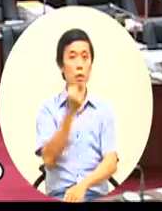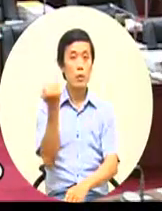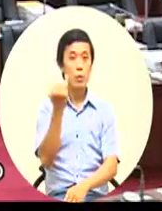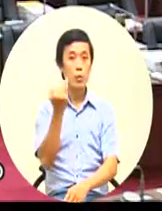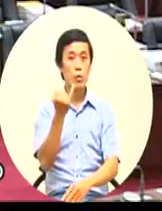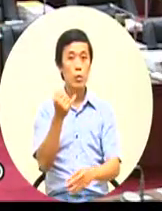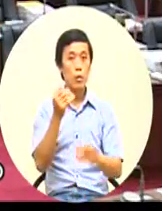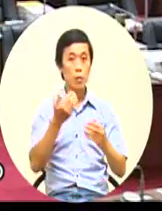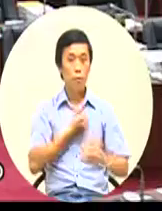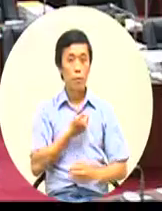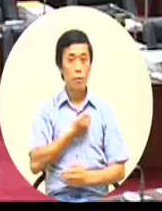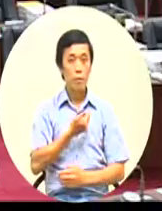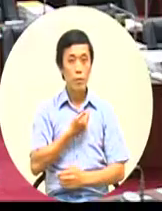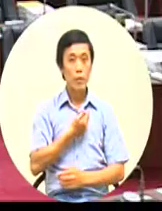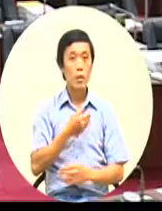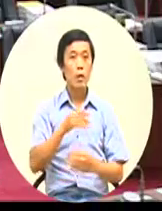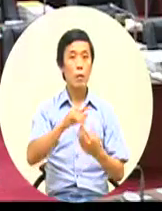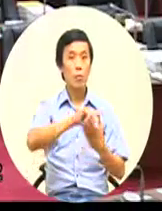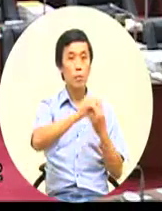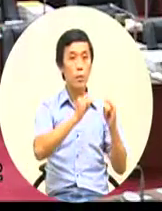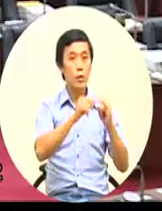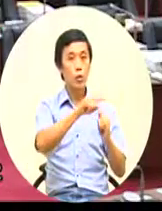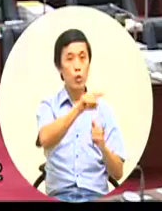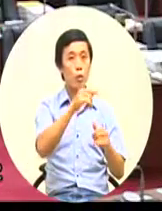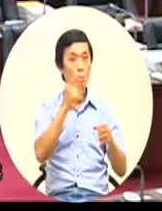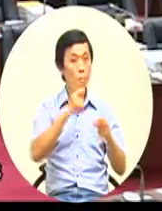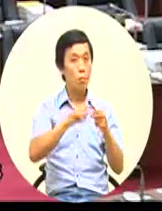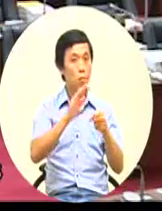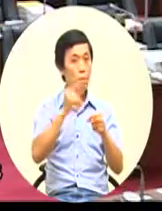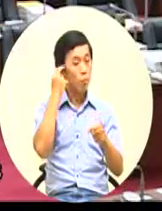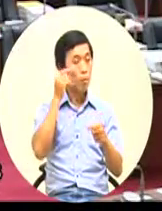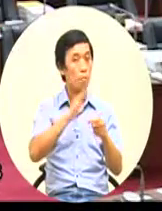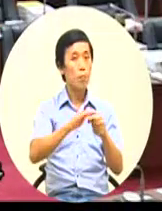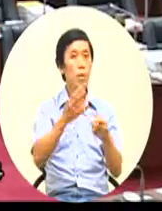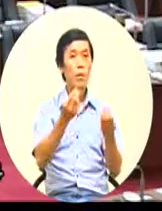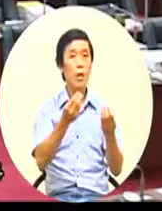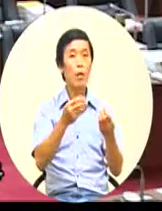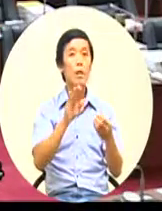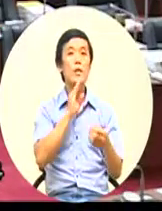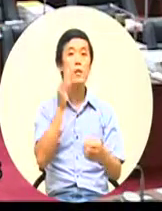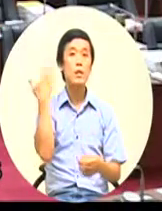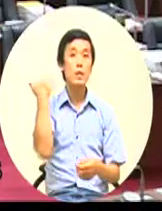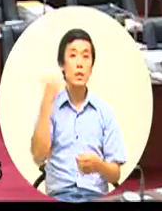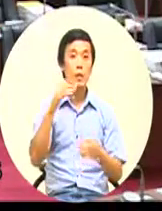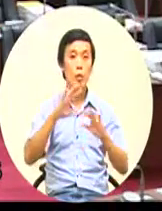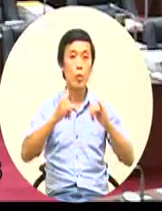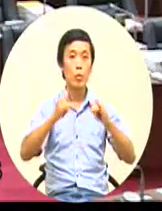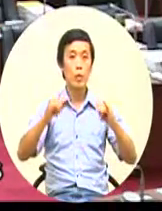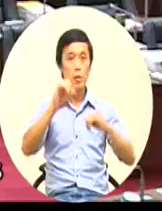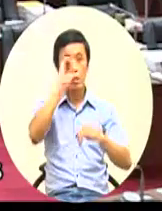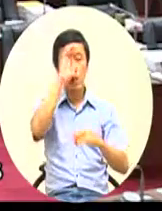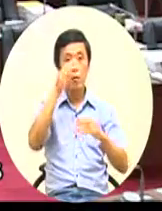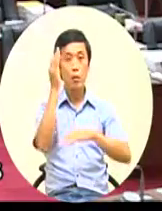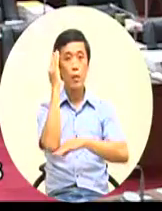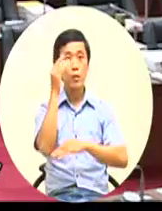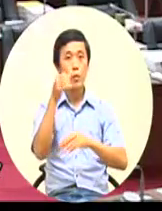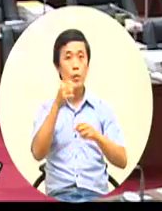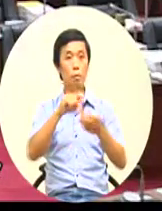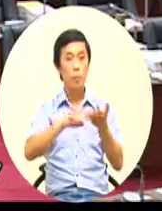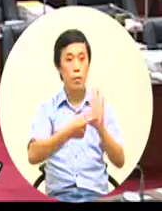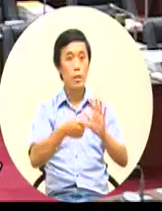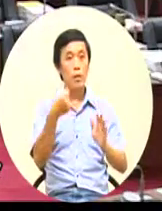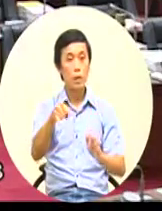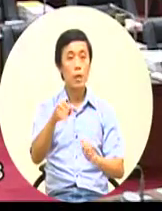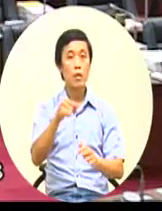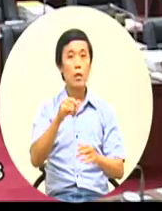有人不满意啊。为什么不满意？就是当时候的国民党政府做得太烂了。议长，我有一个问题哦，希望